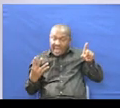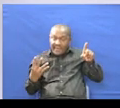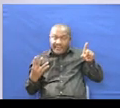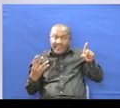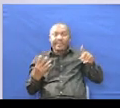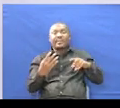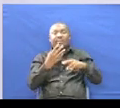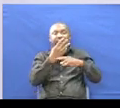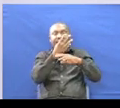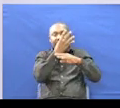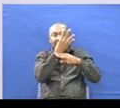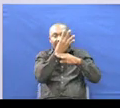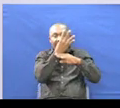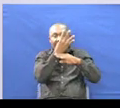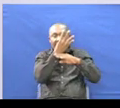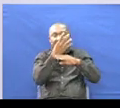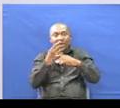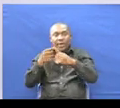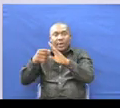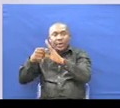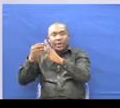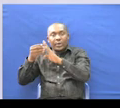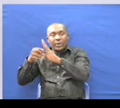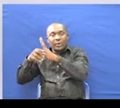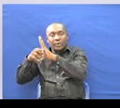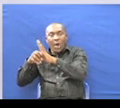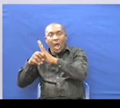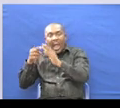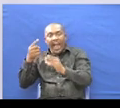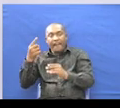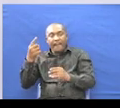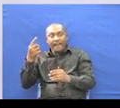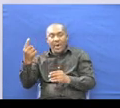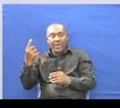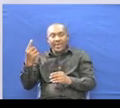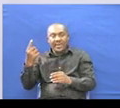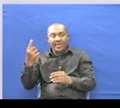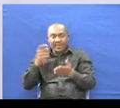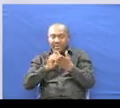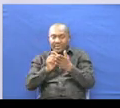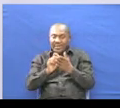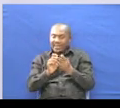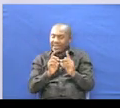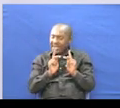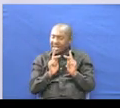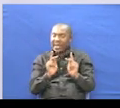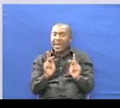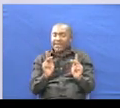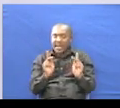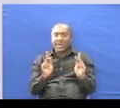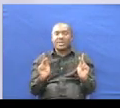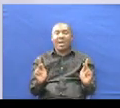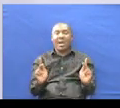tunaweka nne. Juu namba zetu, tunazitoa na zenyewe kama kawaida. Tunasema ni nne toa